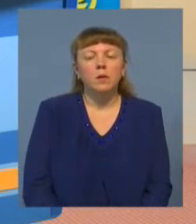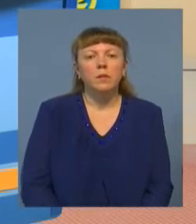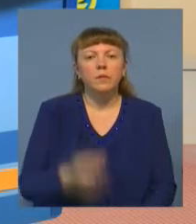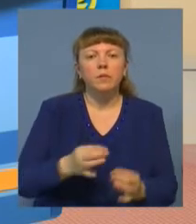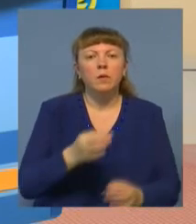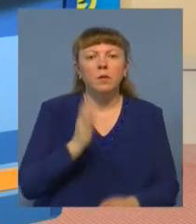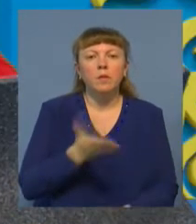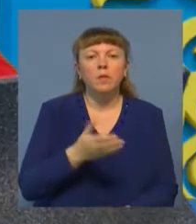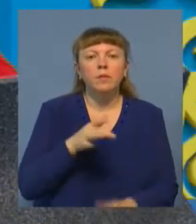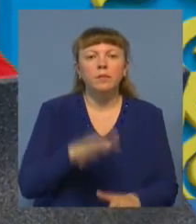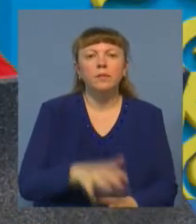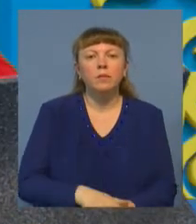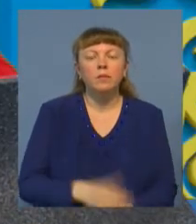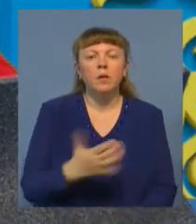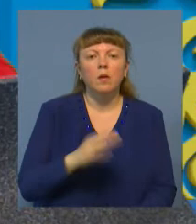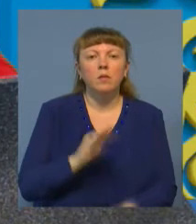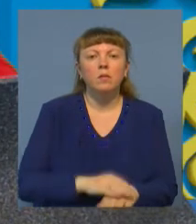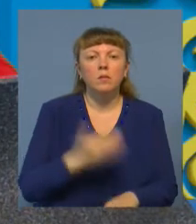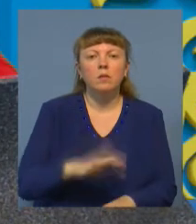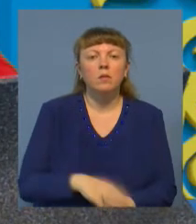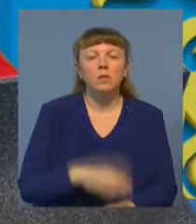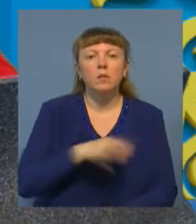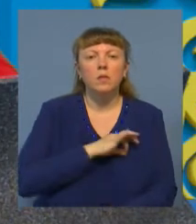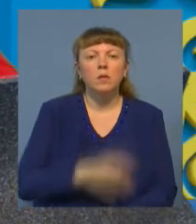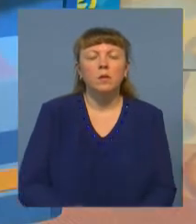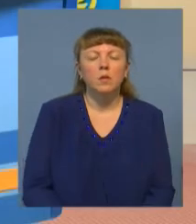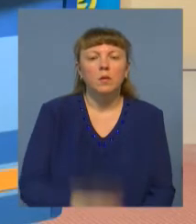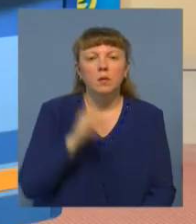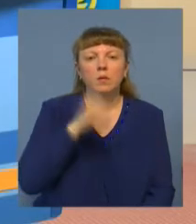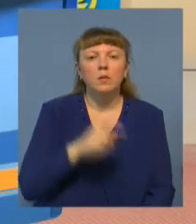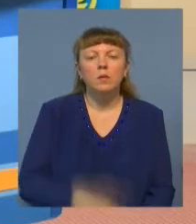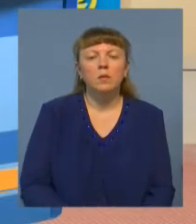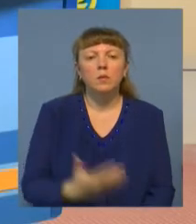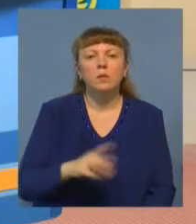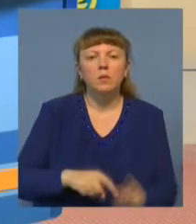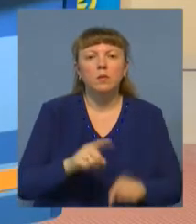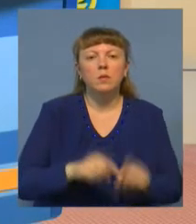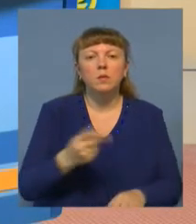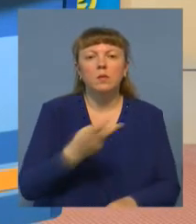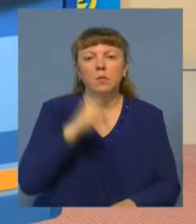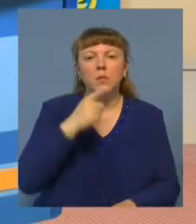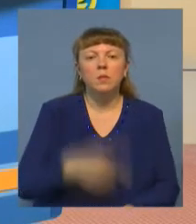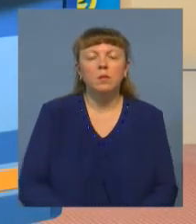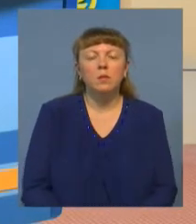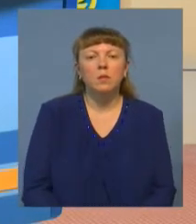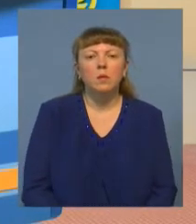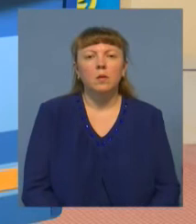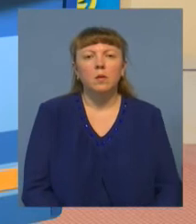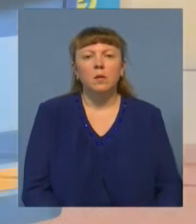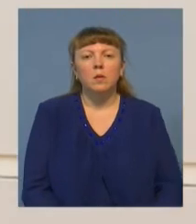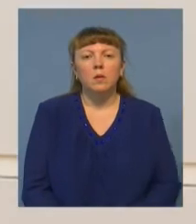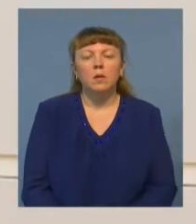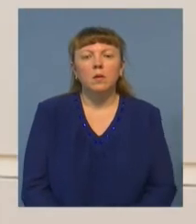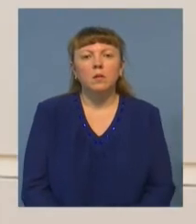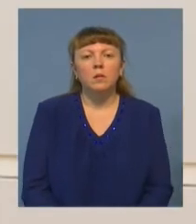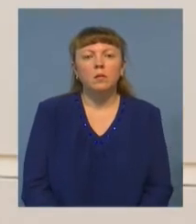будет рассматривать дело об установлении факта, имеющего юридическое значение для установления родства между дочерью и отцом?